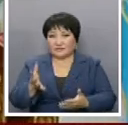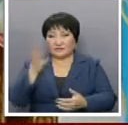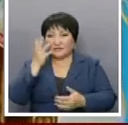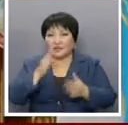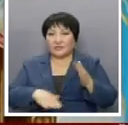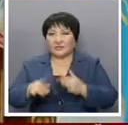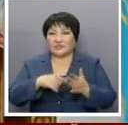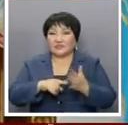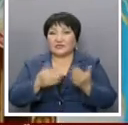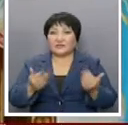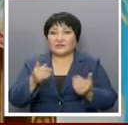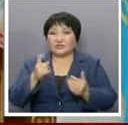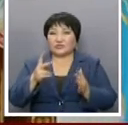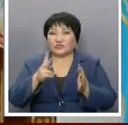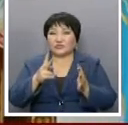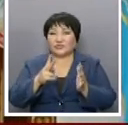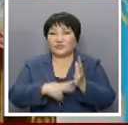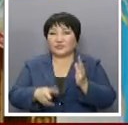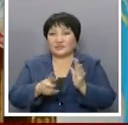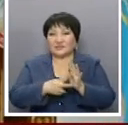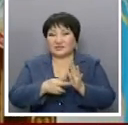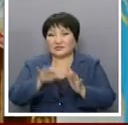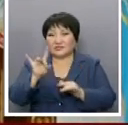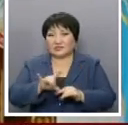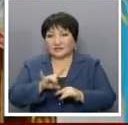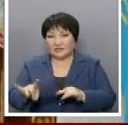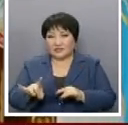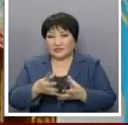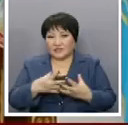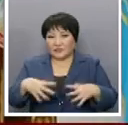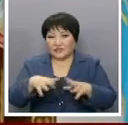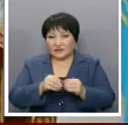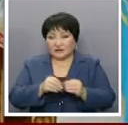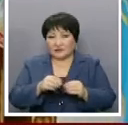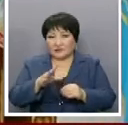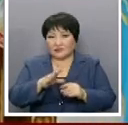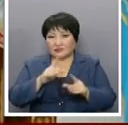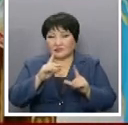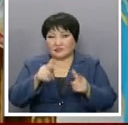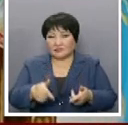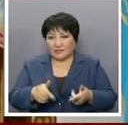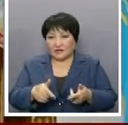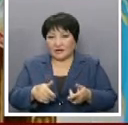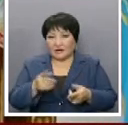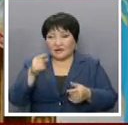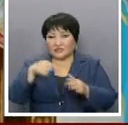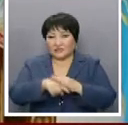қаласында қазір 178 діни бірлестік тіркелген. Олардың ішіндегі